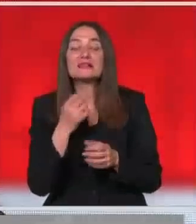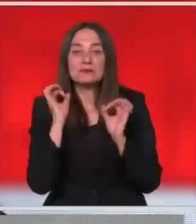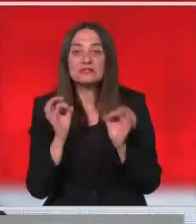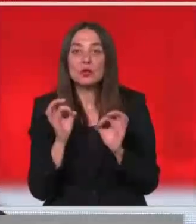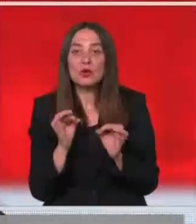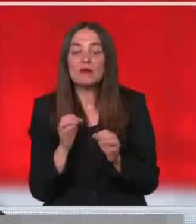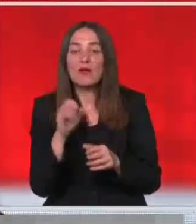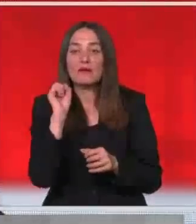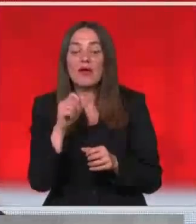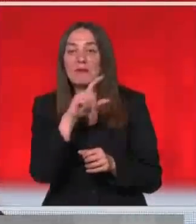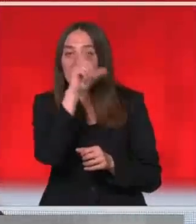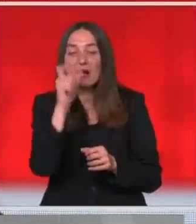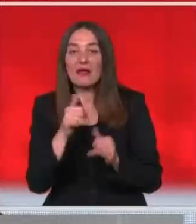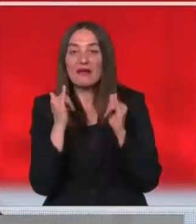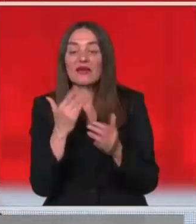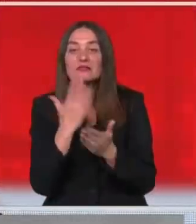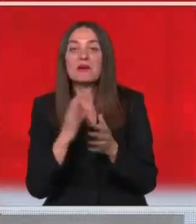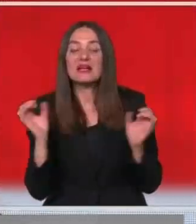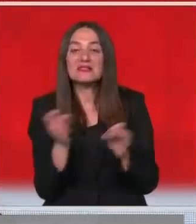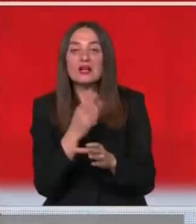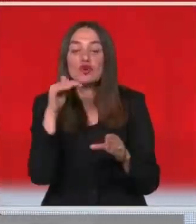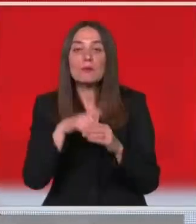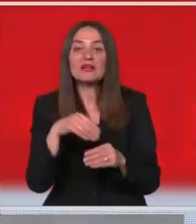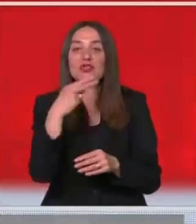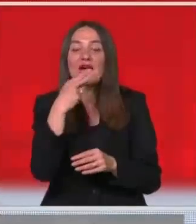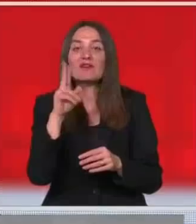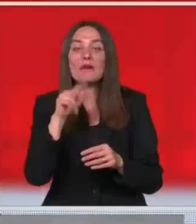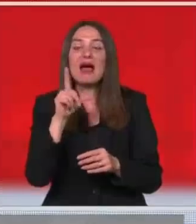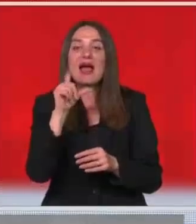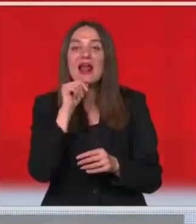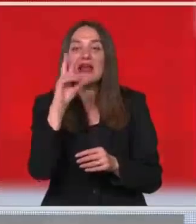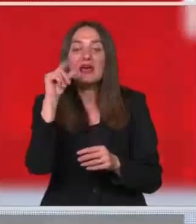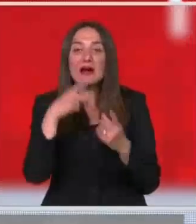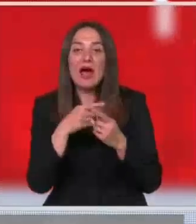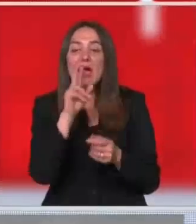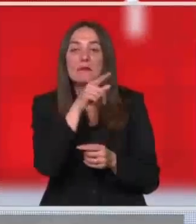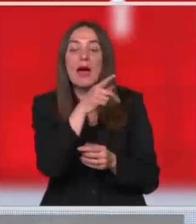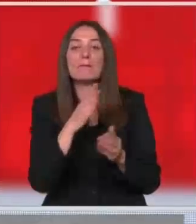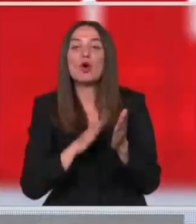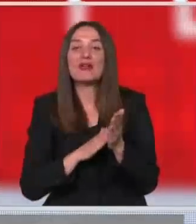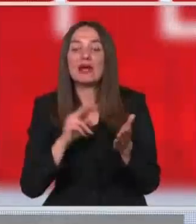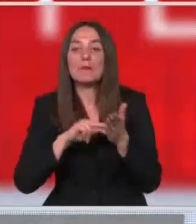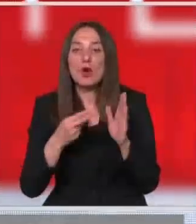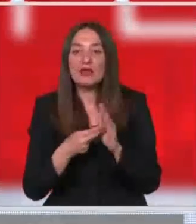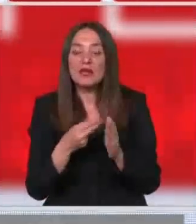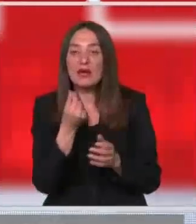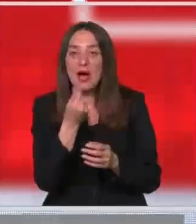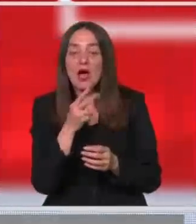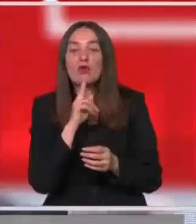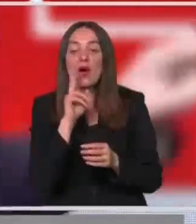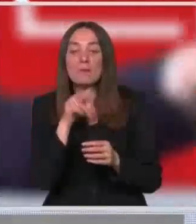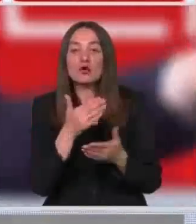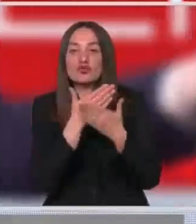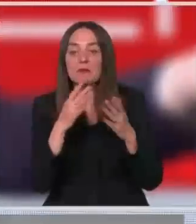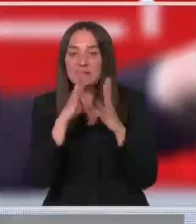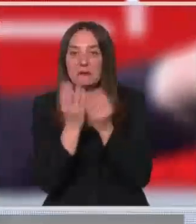siguran da bi Italijani danas bili srećni da umjesto evra imaju liru. Absolutno. Jer bi onda imali monetarnu politiku kojom bi mogli da monetizuju